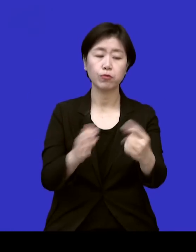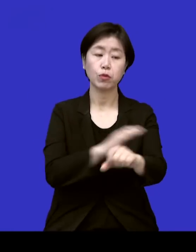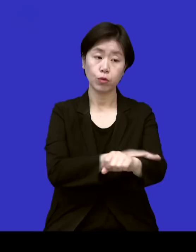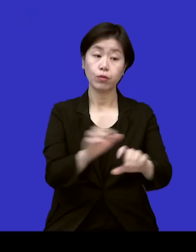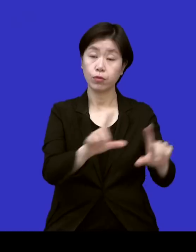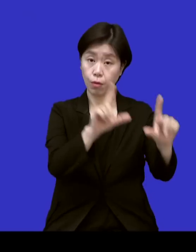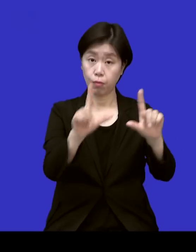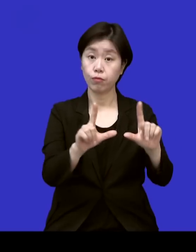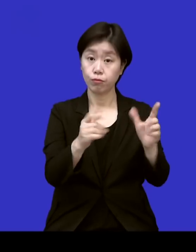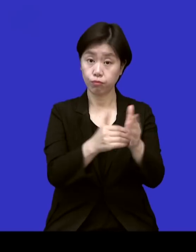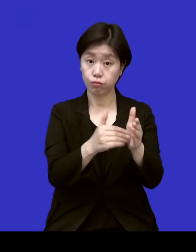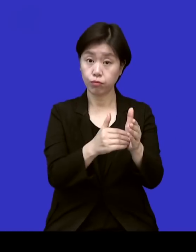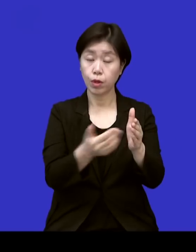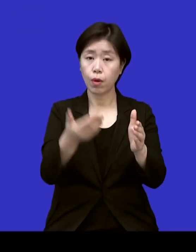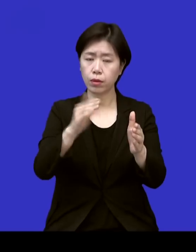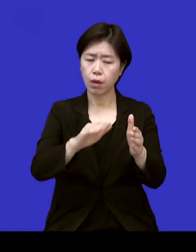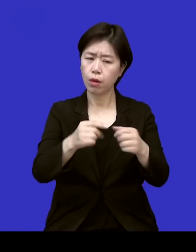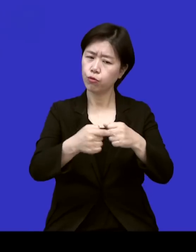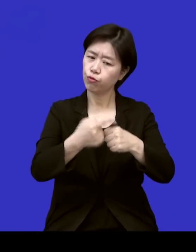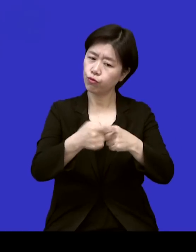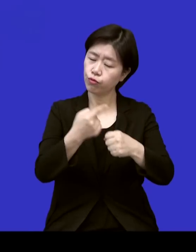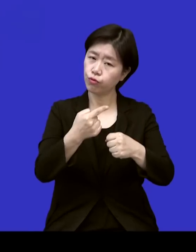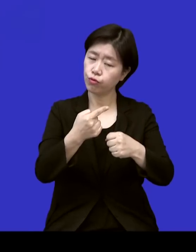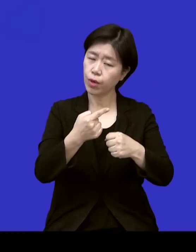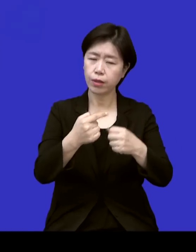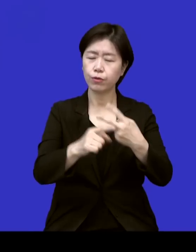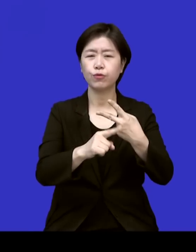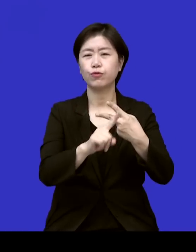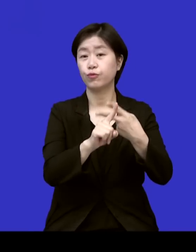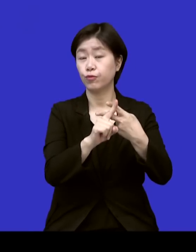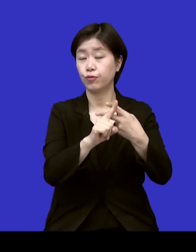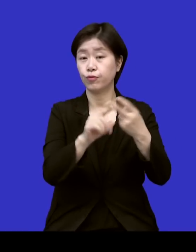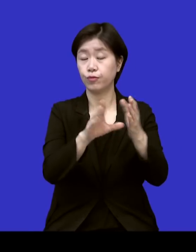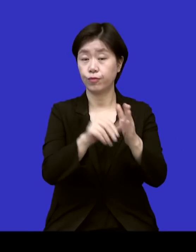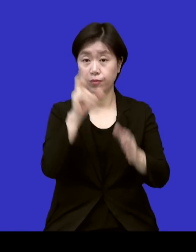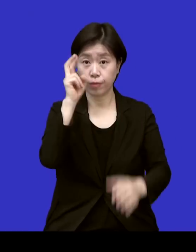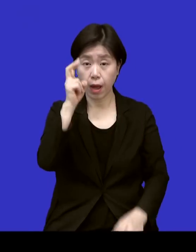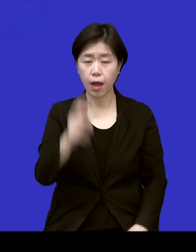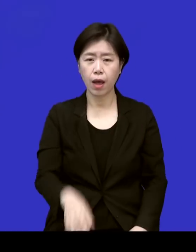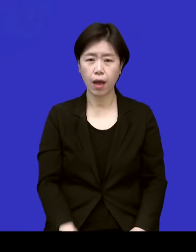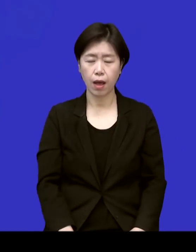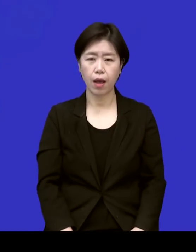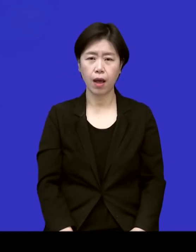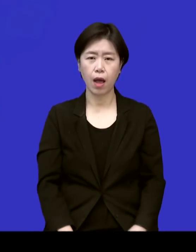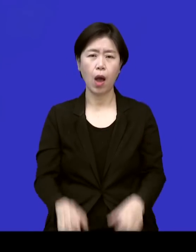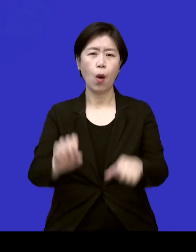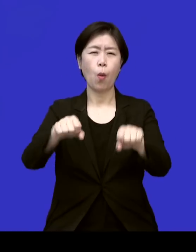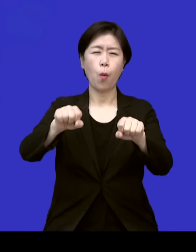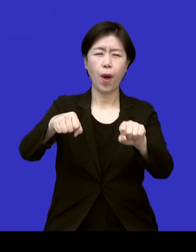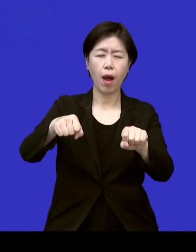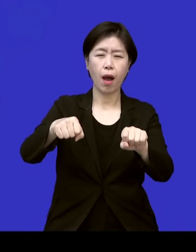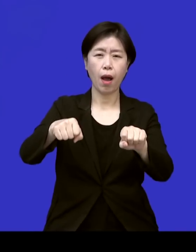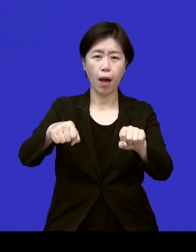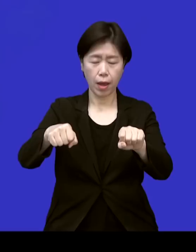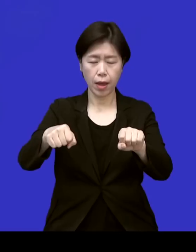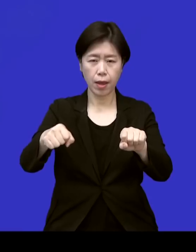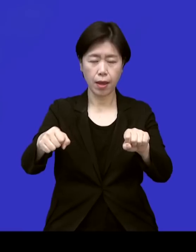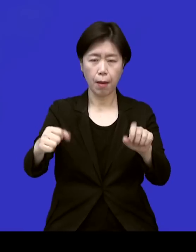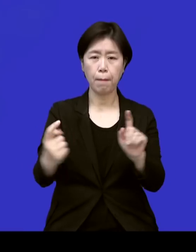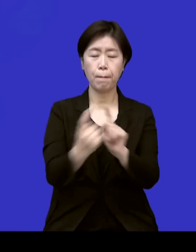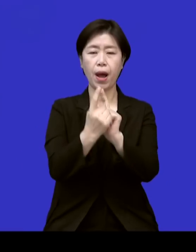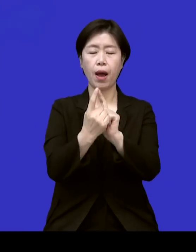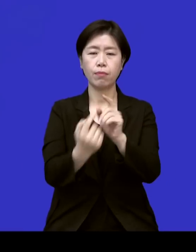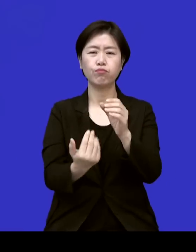이제 그 마지막쯤에 오토바이 사고가 나면서 한 달을 병원에 입원해 있었거든요. 오토바이 타다가요? 아니면 오토바이 치였어요? 오토바이가